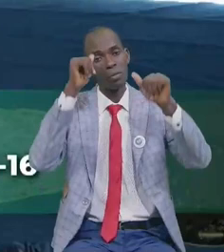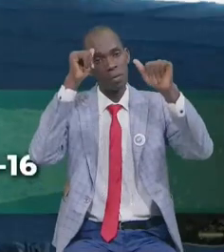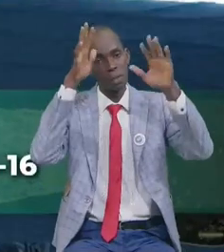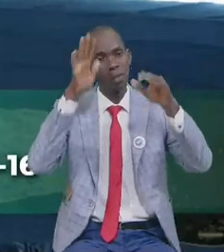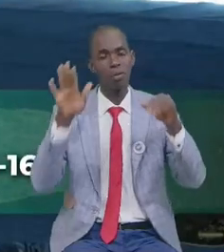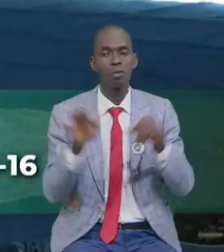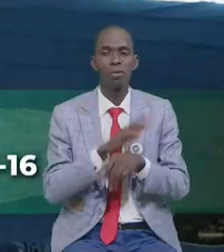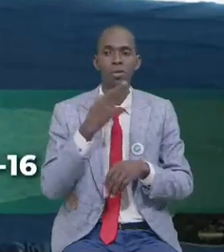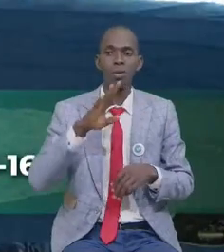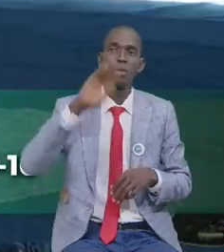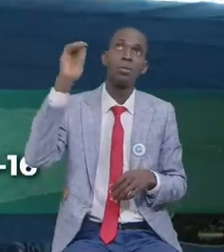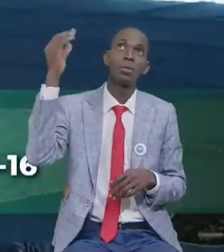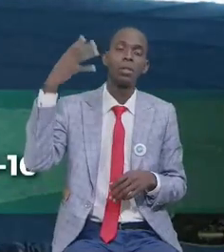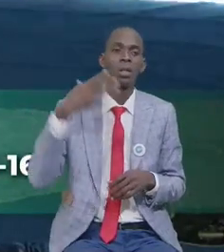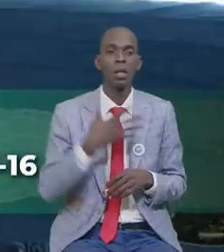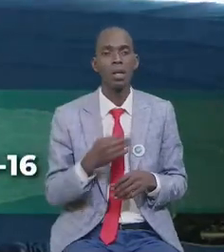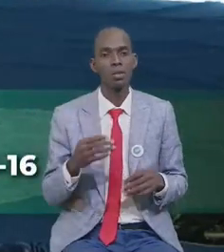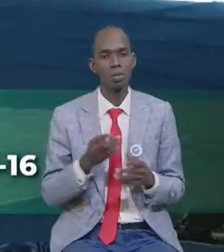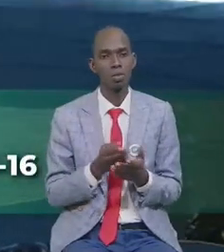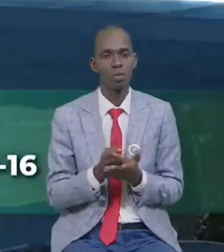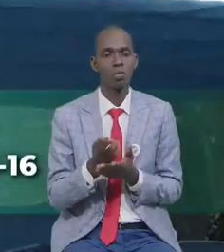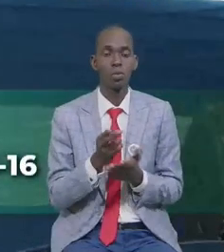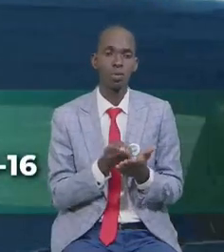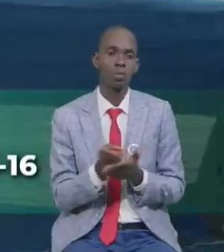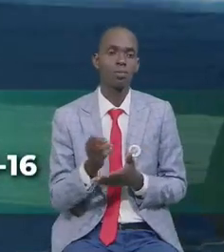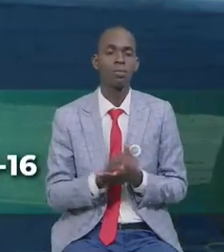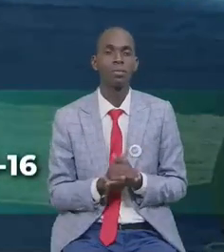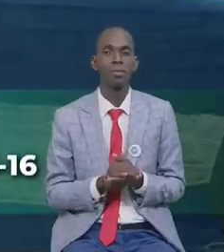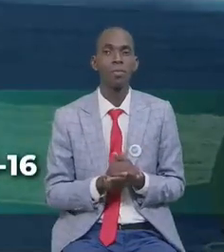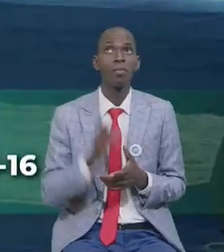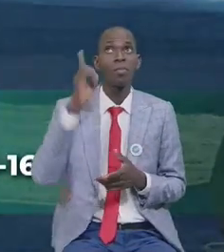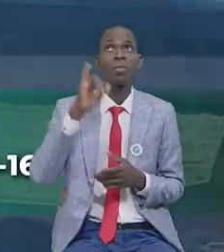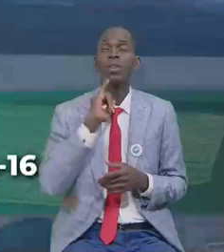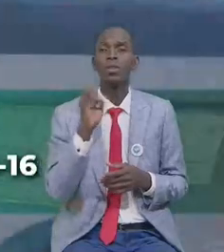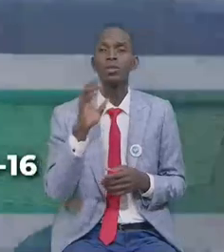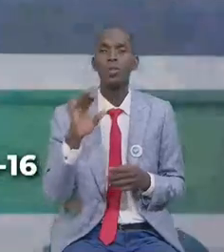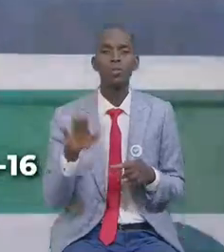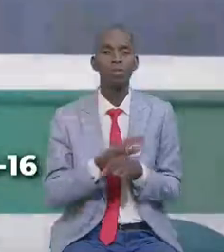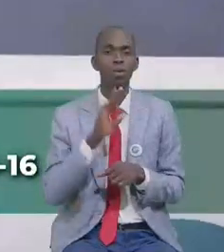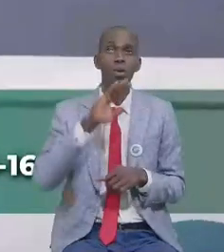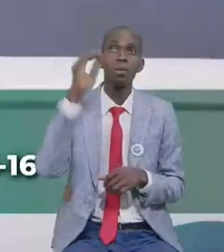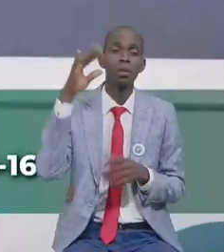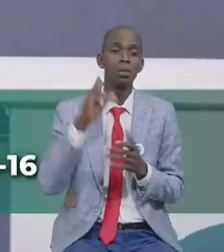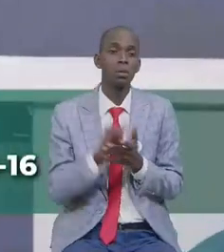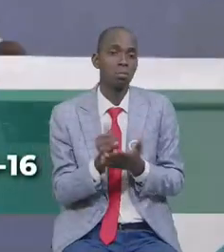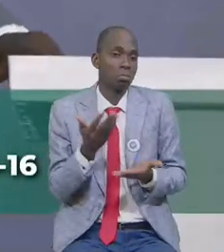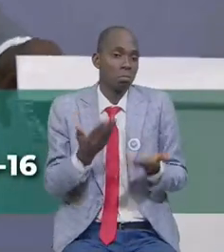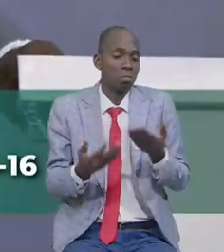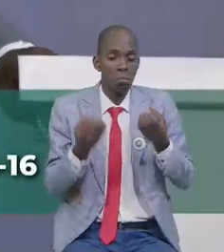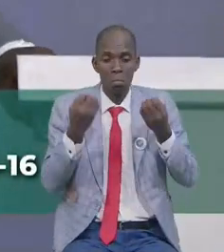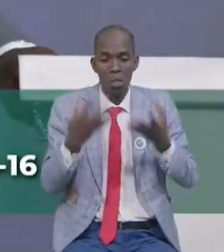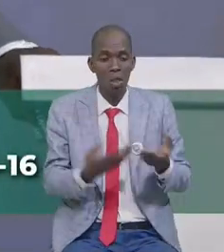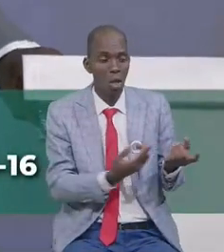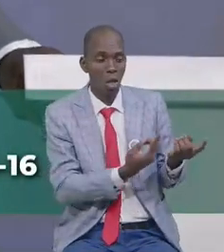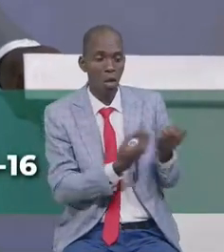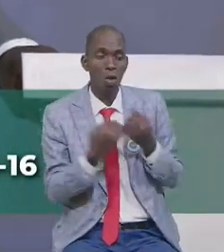Père, plein de grâce et de vérité. Elle est tellement pleine de grâce que même si plusieurs sont venus, il y a